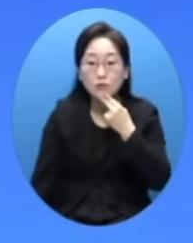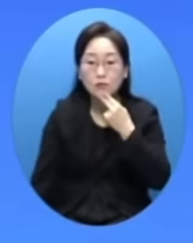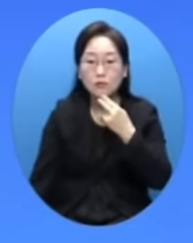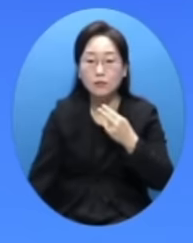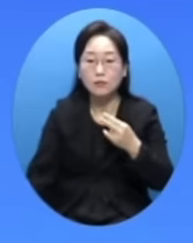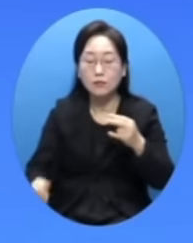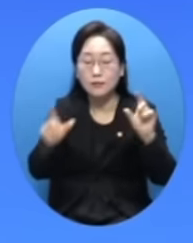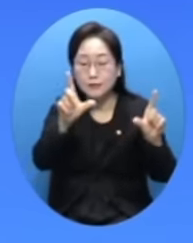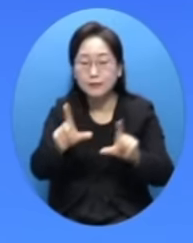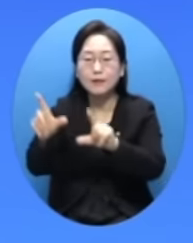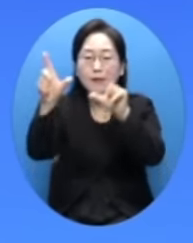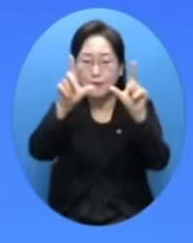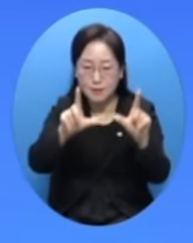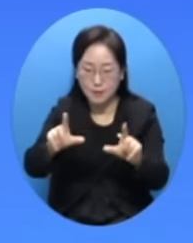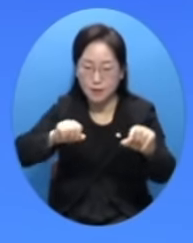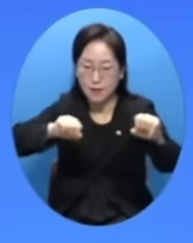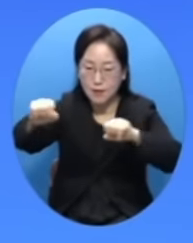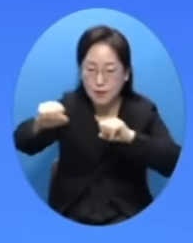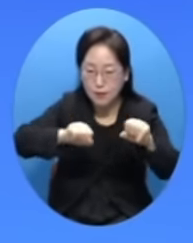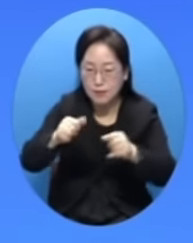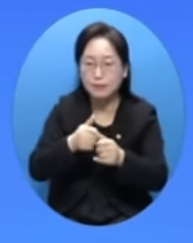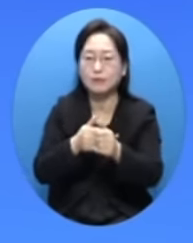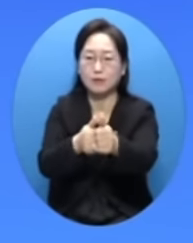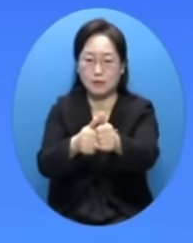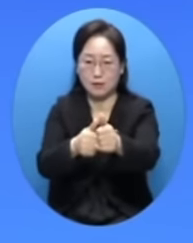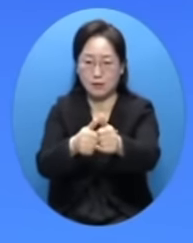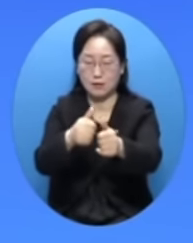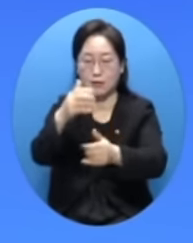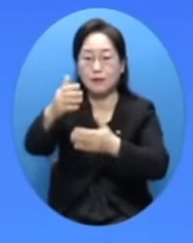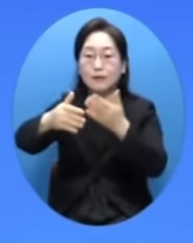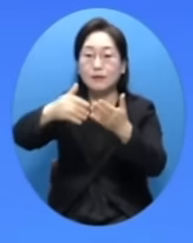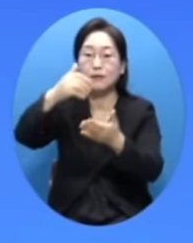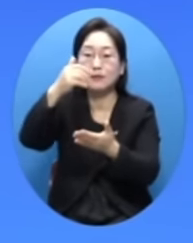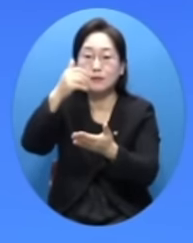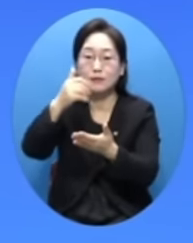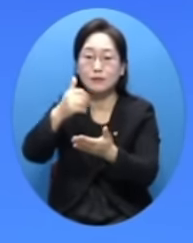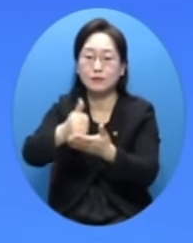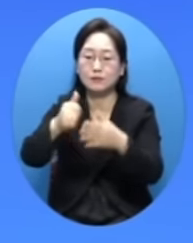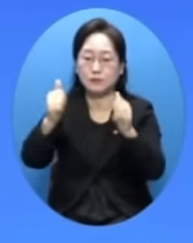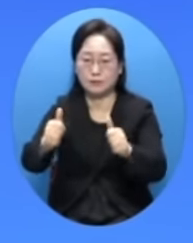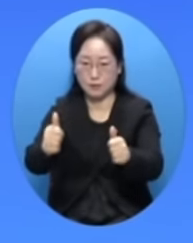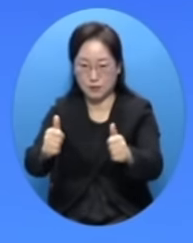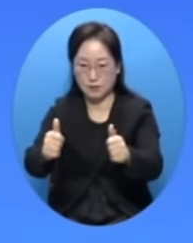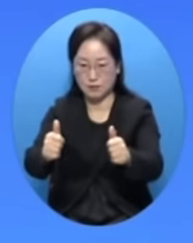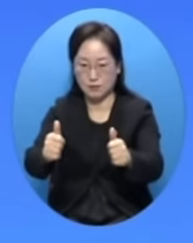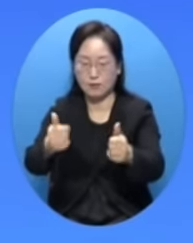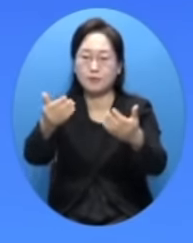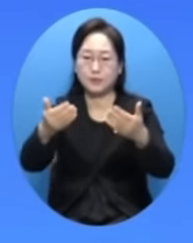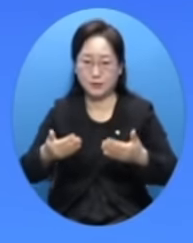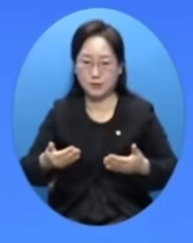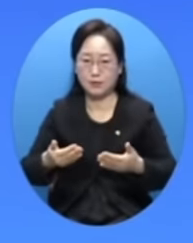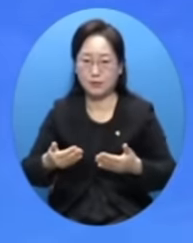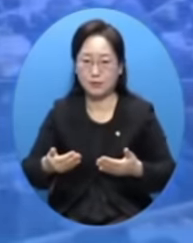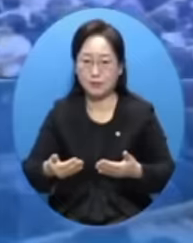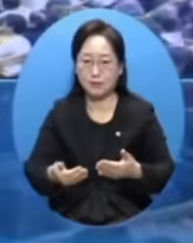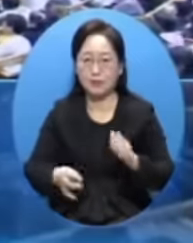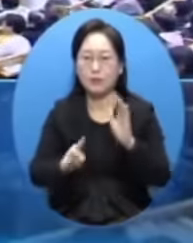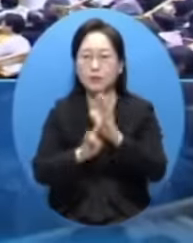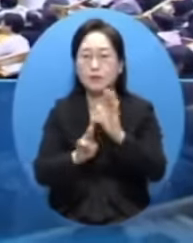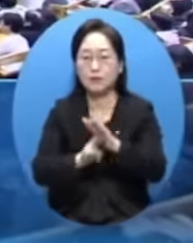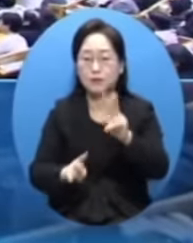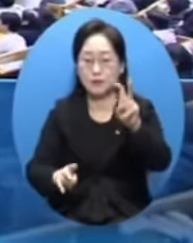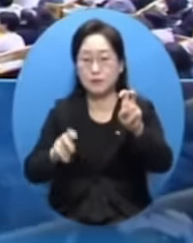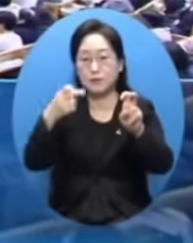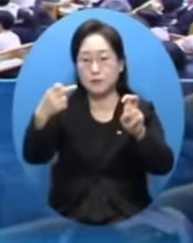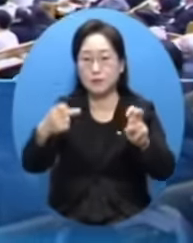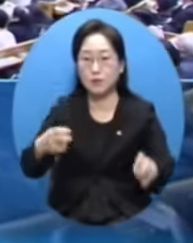삶의 행위의 결과에 따라 하나님 앞에 심판을 받게 될 것입니다 요한계시록 2장 12절입니다